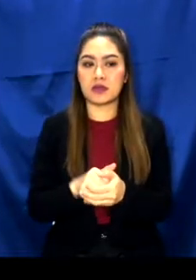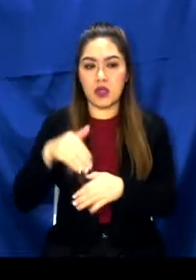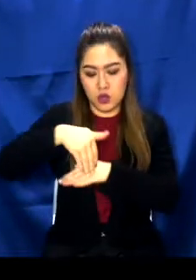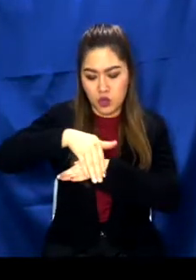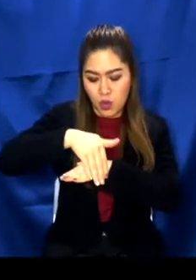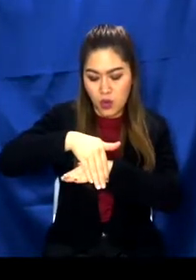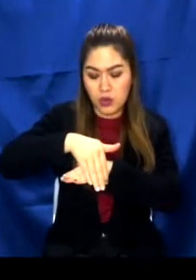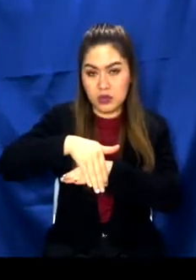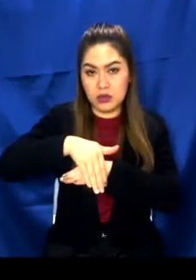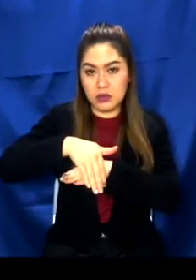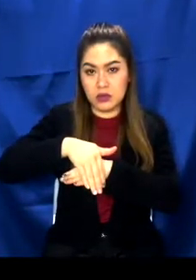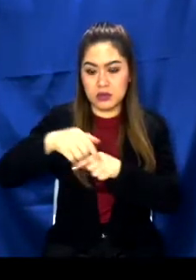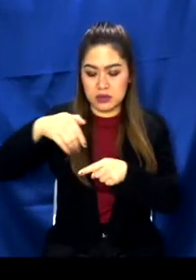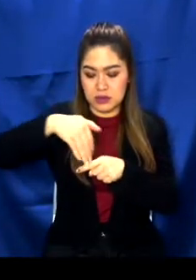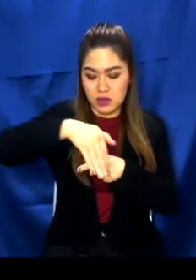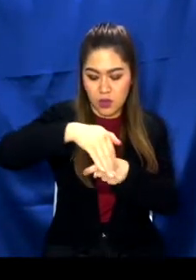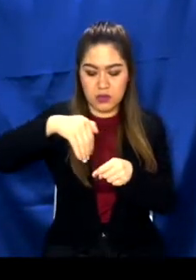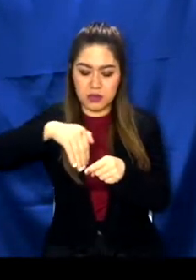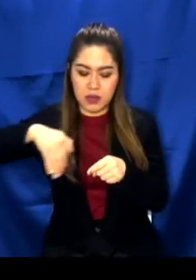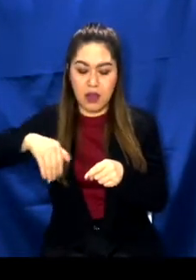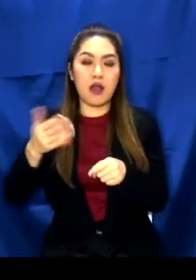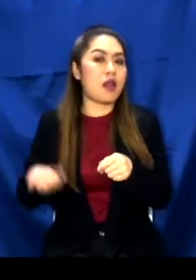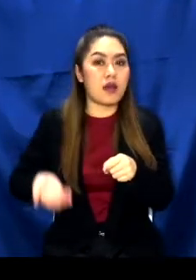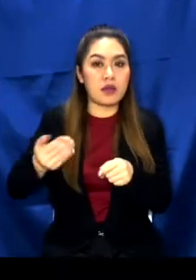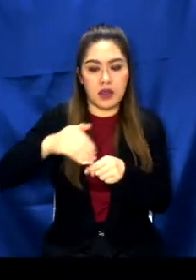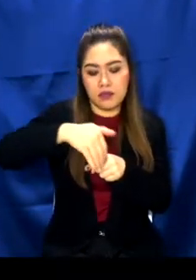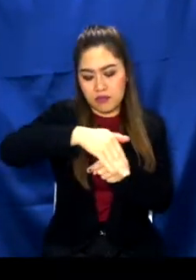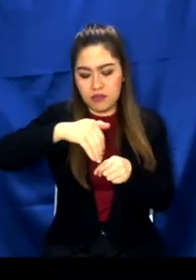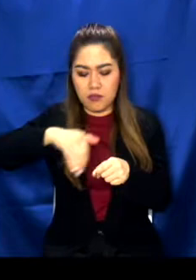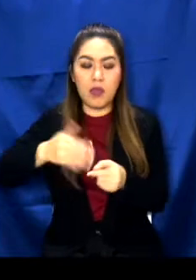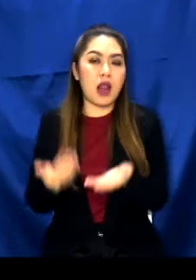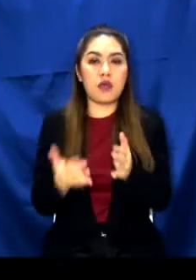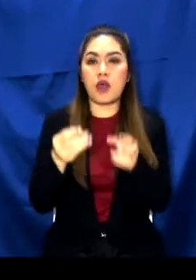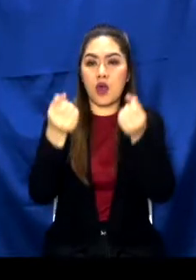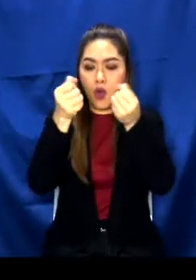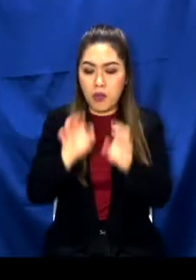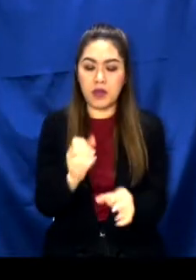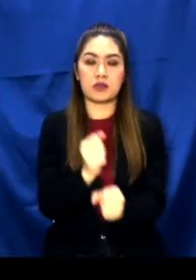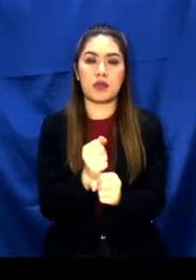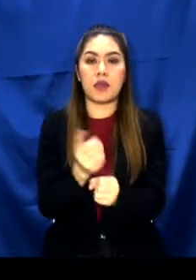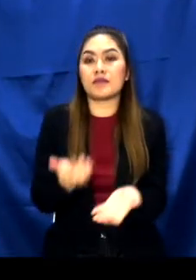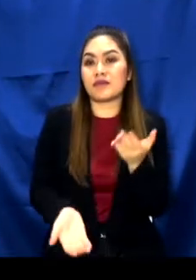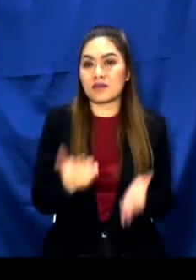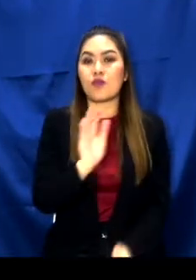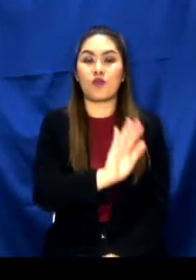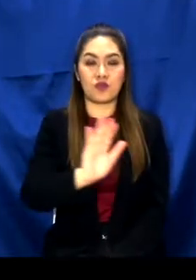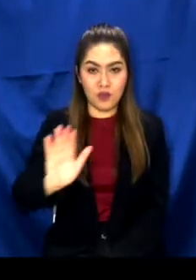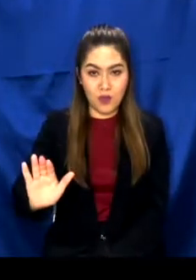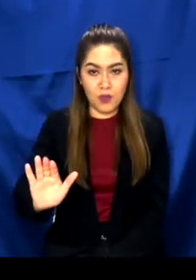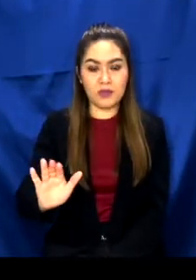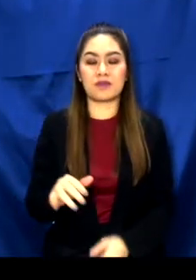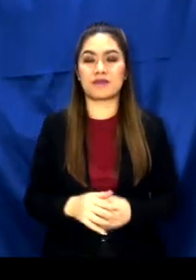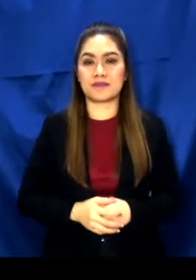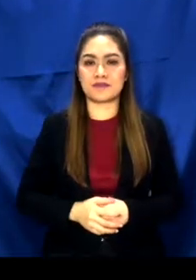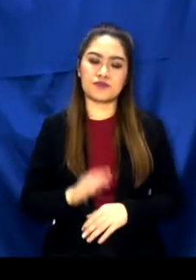อกอันนี้ค่ะแล้วแต่ว่าใครจะใช้แบบไหนแล้วแต่สถานการณ์ของการออกแบบนะคะไม่ว่ากันแล้วแต่ว่าจะใช้แบบไหนเอ